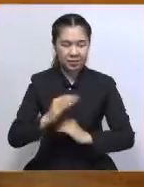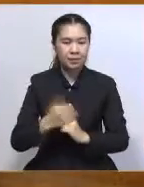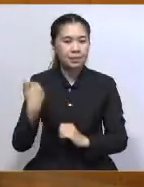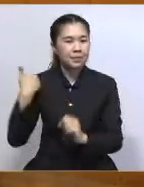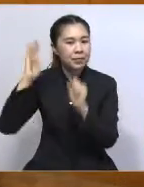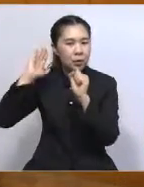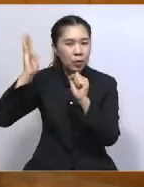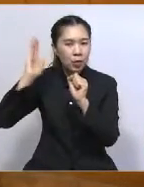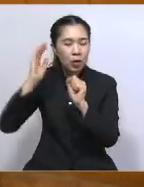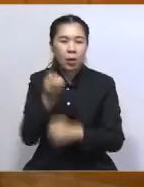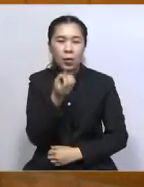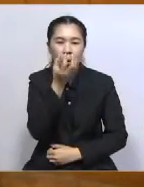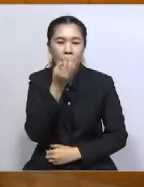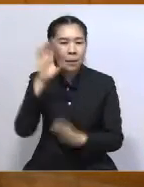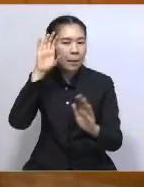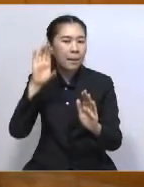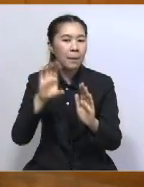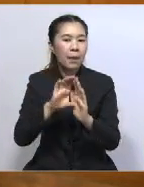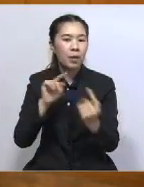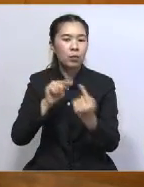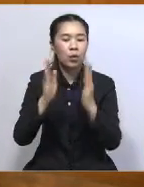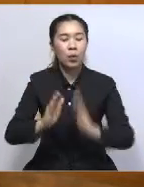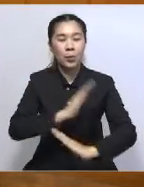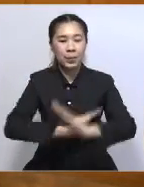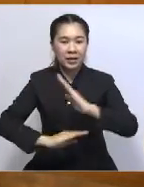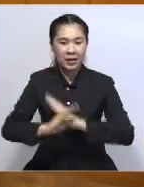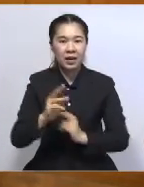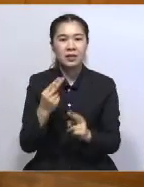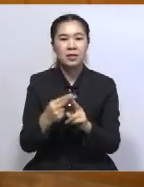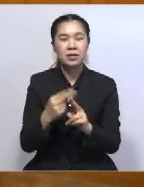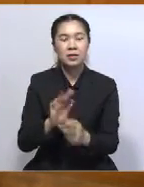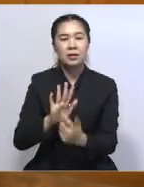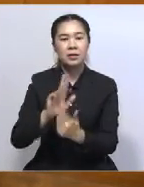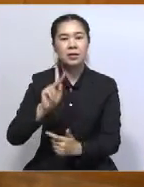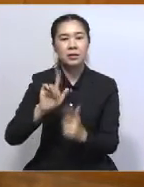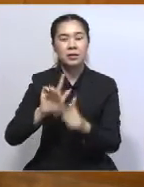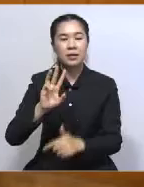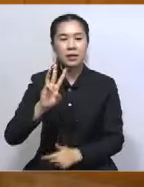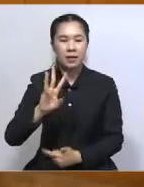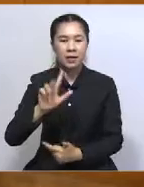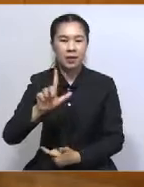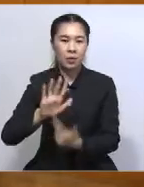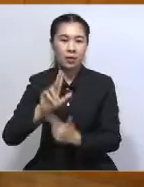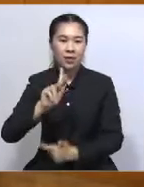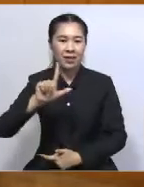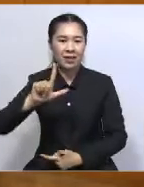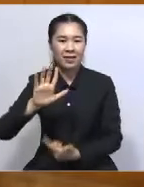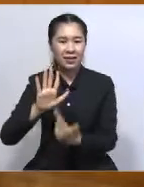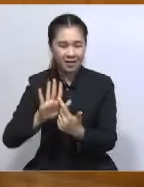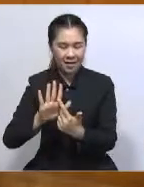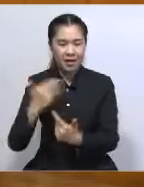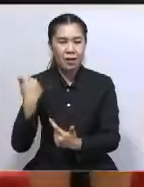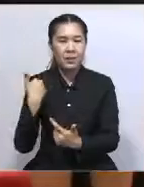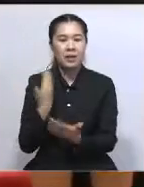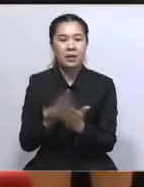าสัมพันธ์ดอกแก้วกัลยาสัญลักษณ์ของคนพิการให้เป็นที่รู้จักแพร่หลายและมีพิธีมอบทุนการศึกษาแก่คนพิการหรือลูก